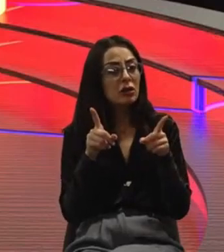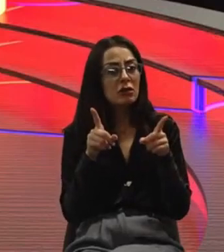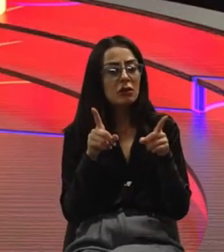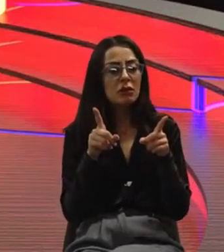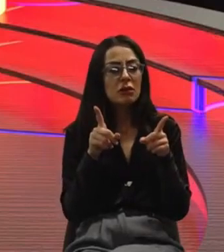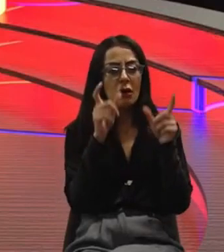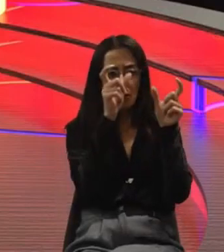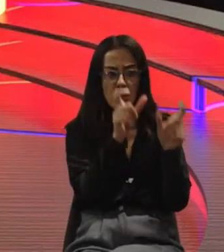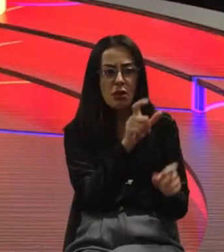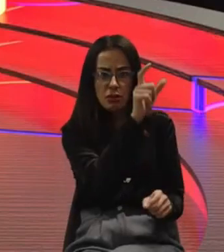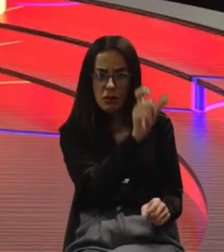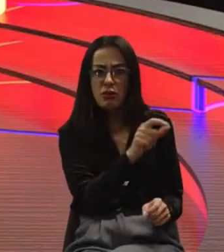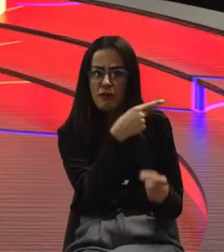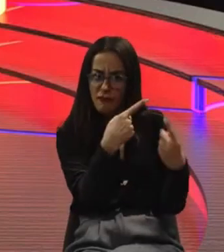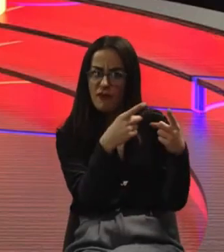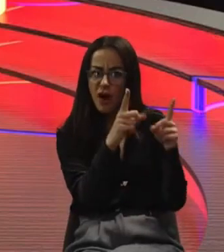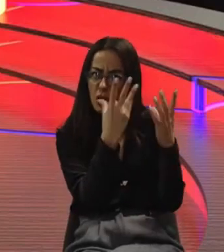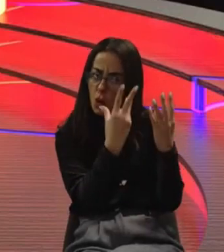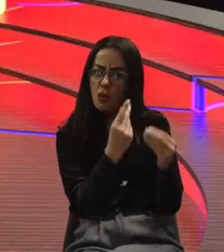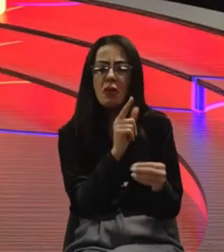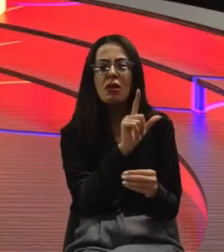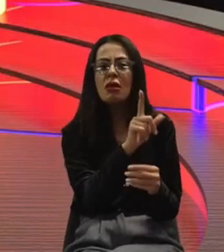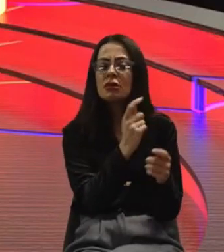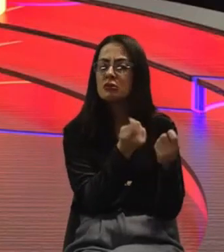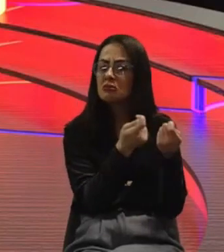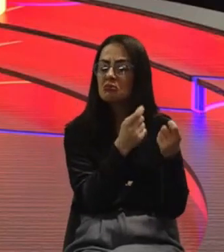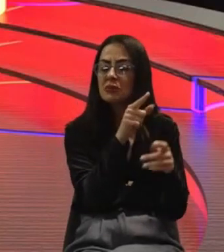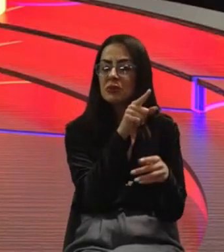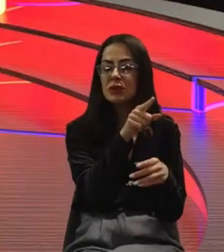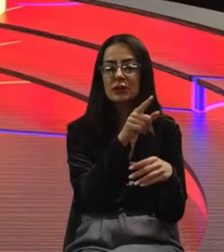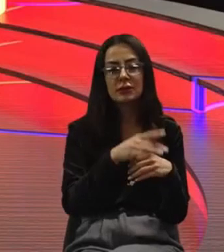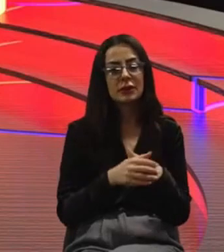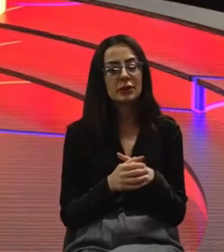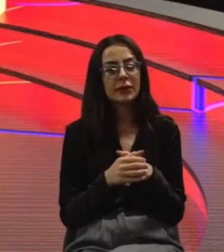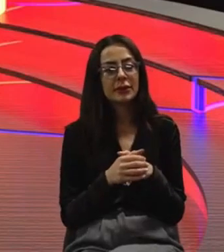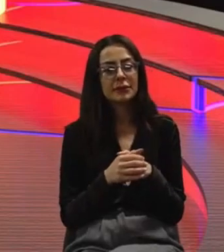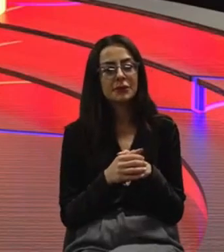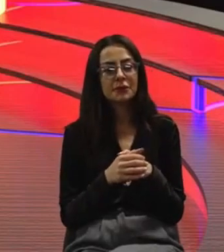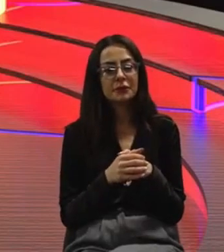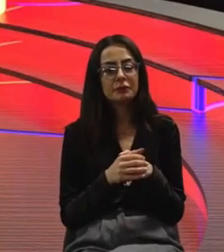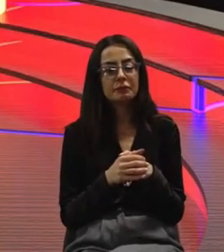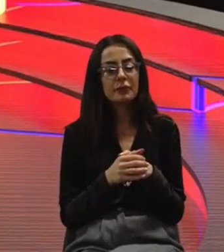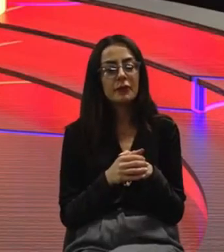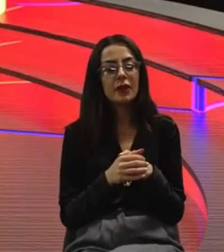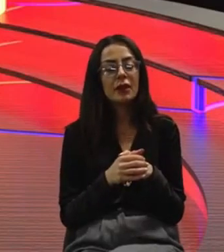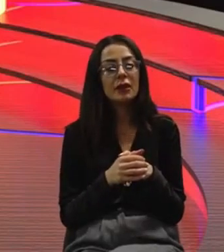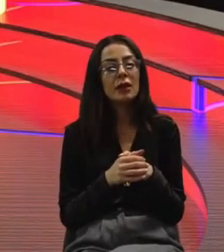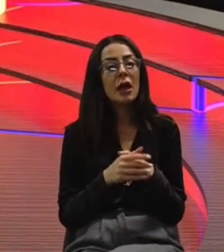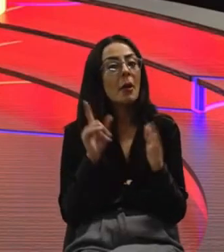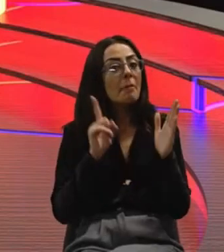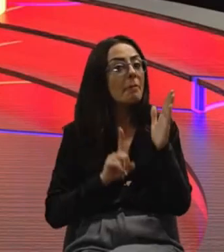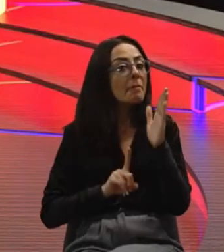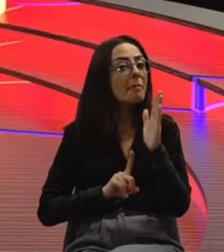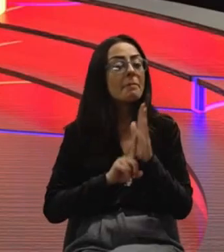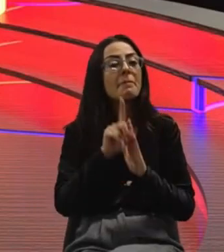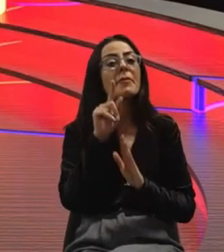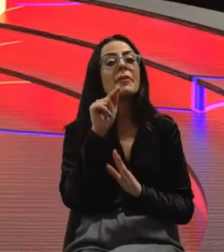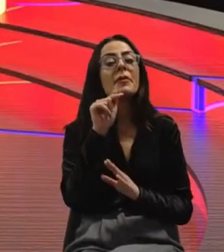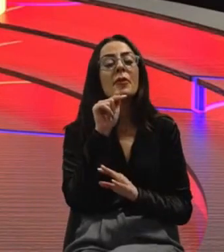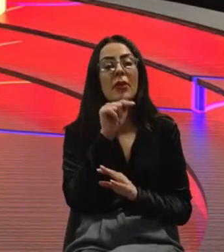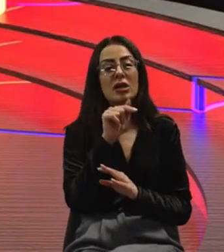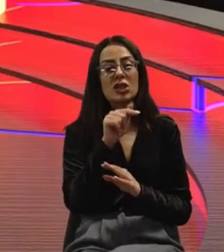Sonuçta daha fazla gerek şartlarını gelecek başarı biraz daha